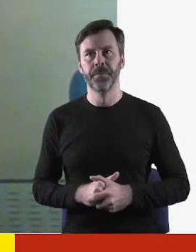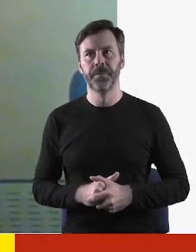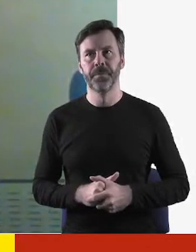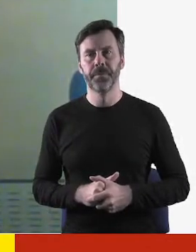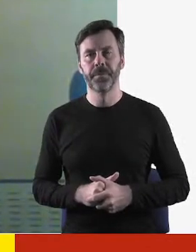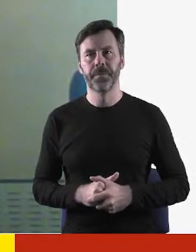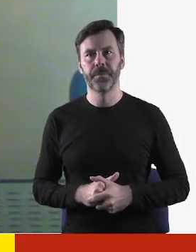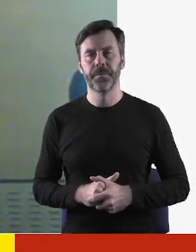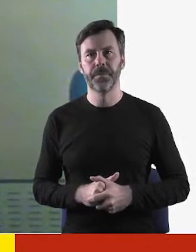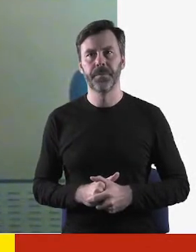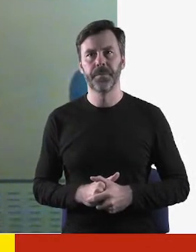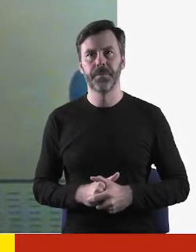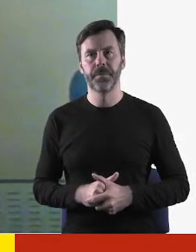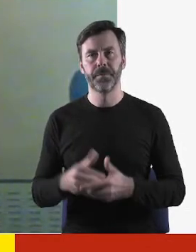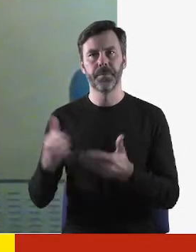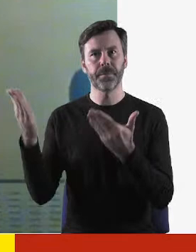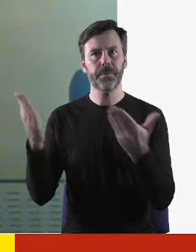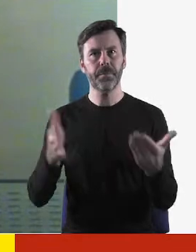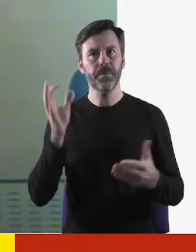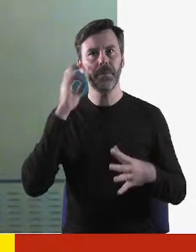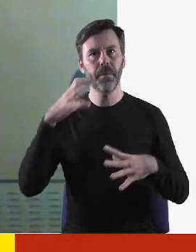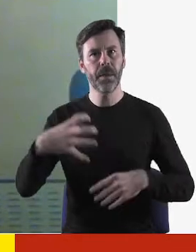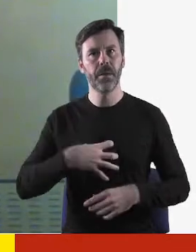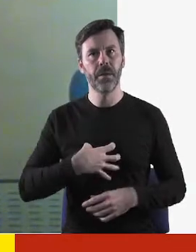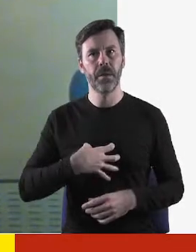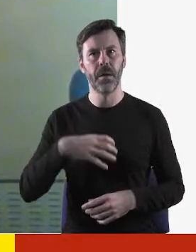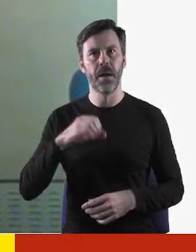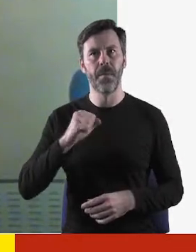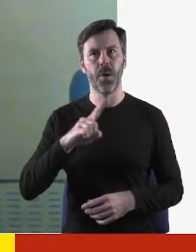Proszę bardzo, Pani Dyrektor Magdalena Mrozik.